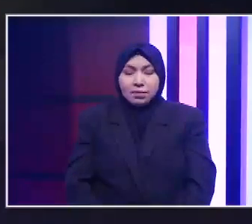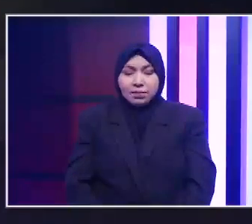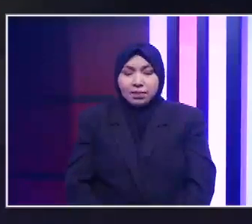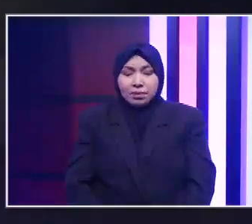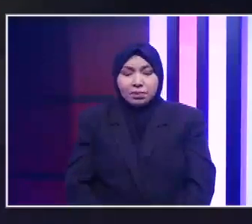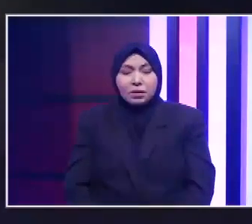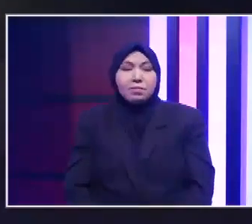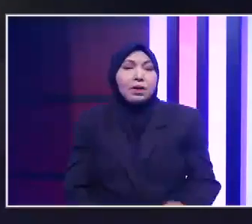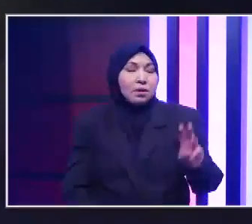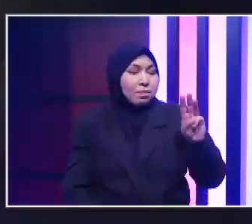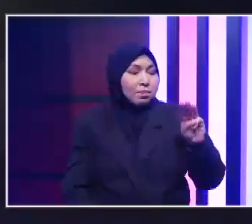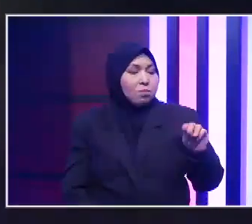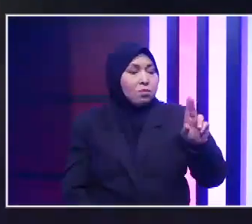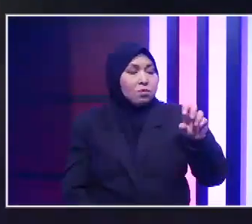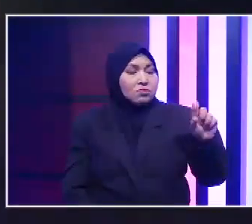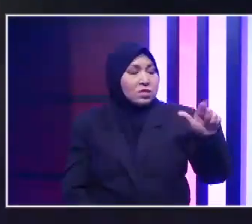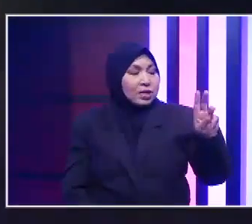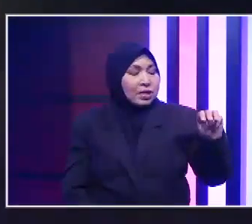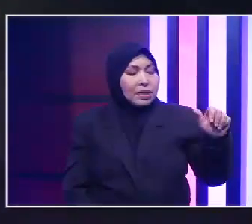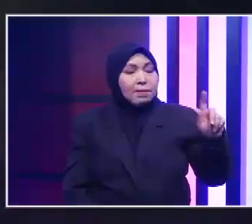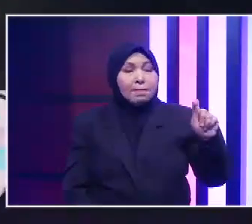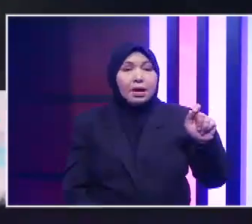Hai muslim mati